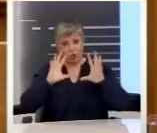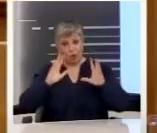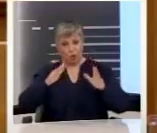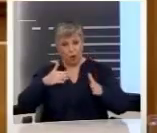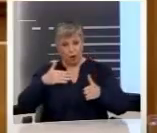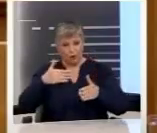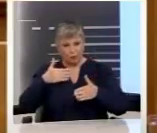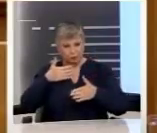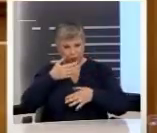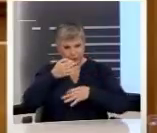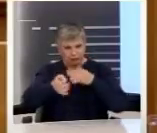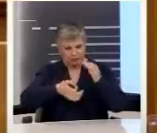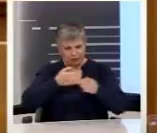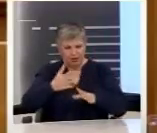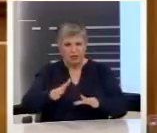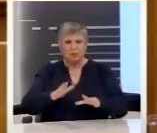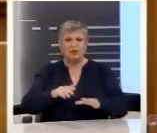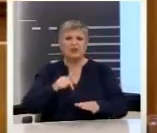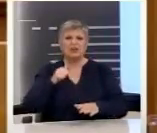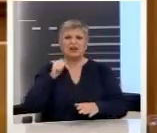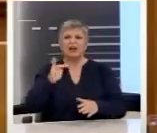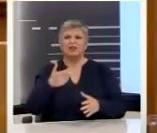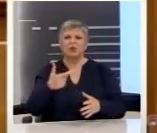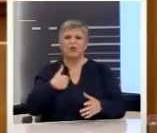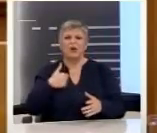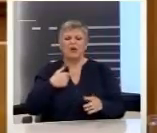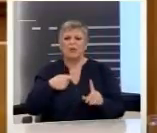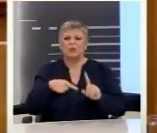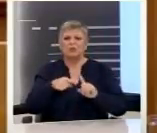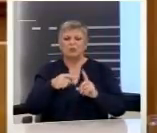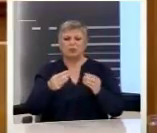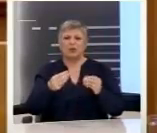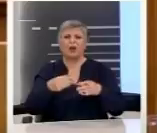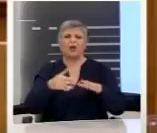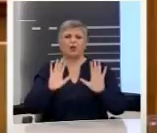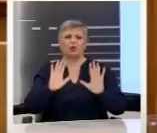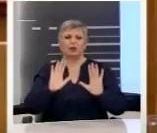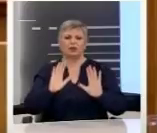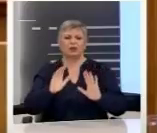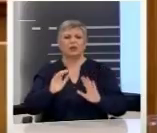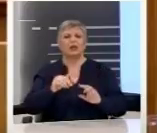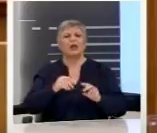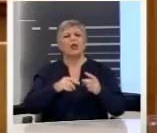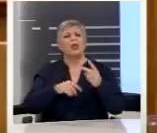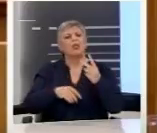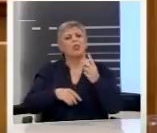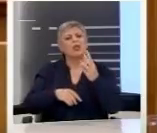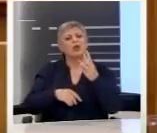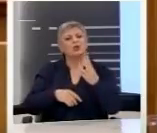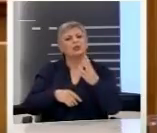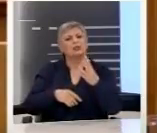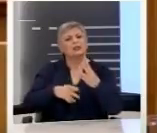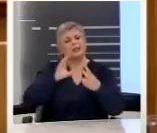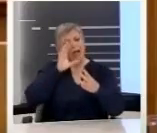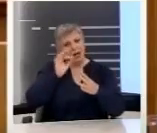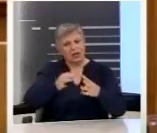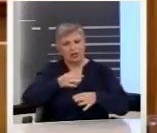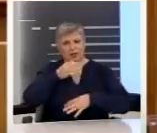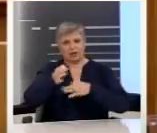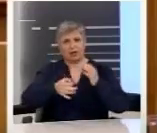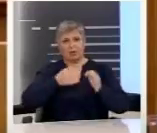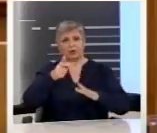Είναι χρήσιμο όμως ο ελληνικός λαός να μάθει και δύο-τρεις αλήθειες πέραν των νομικών που